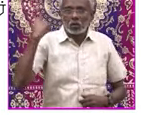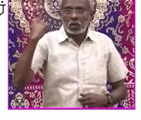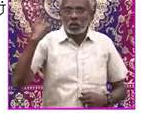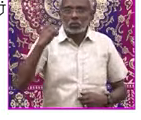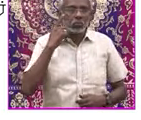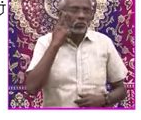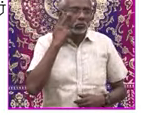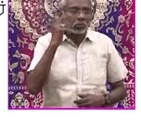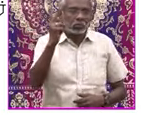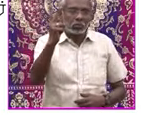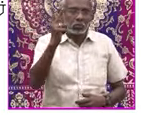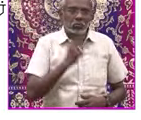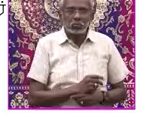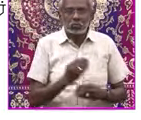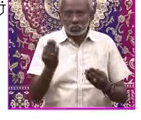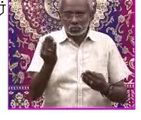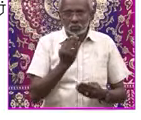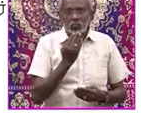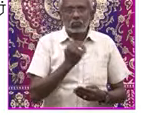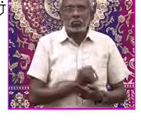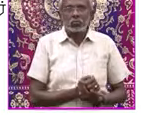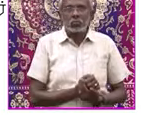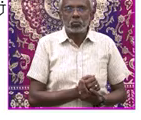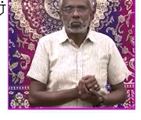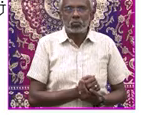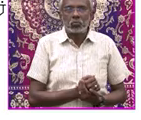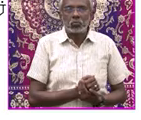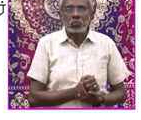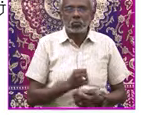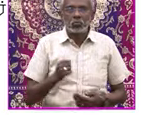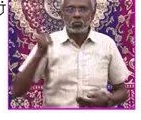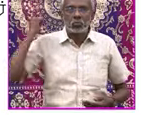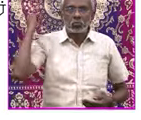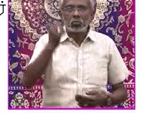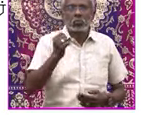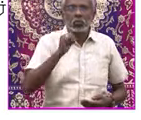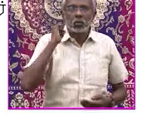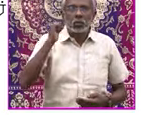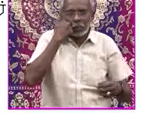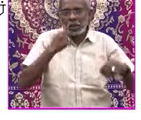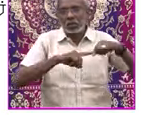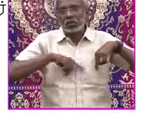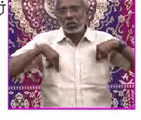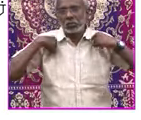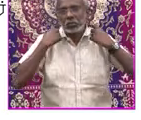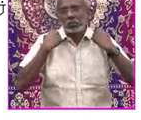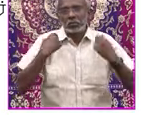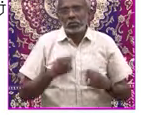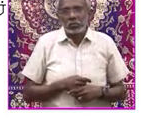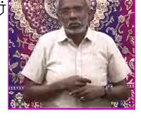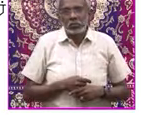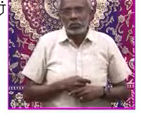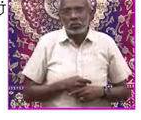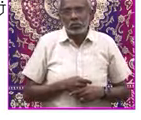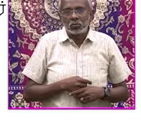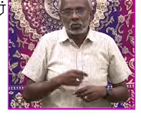அவர்கள் போற்றி இருந்தார்கள். களிறு எரிந்து பெயர்தல் காளைக்கு கடனே. வீரத்தில் சிறந்த